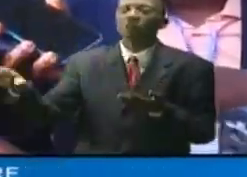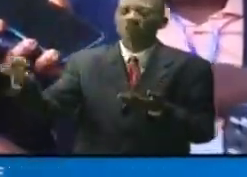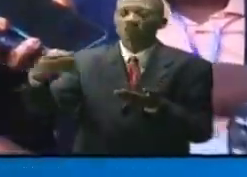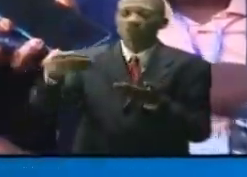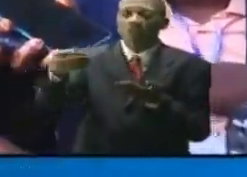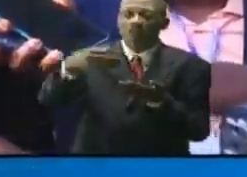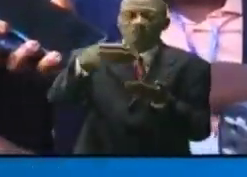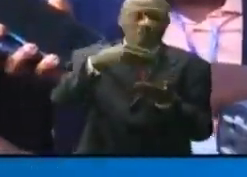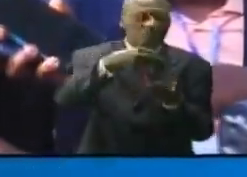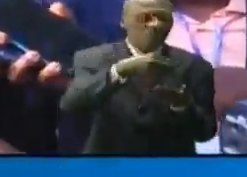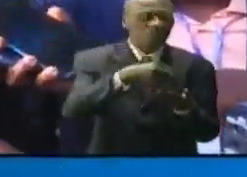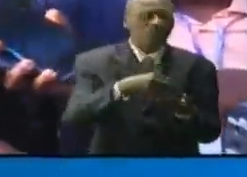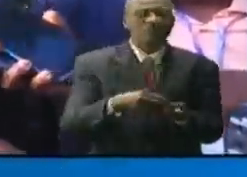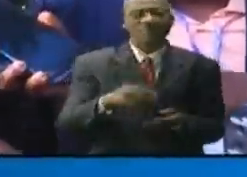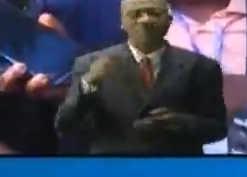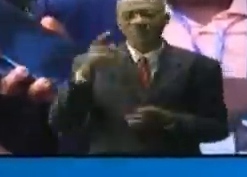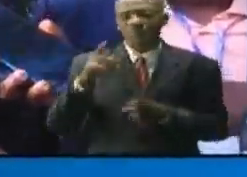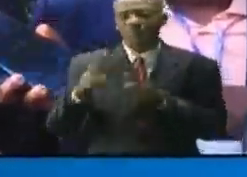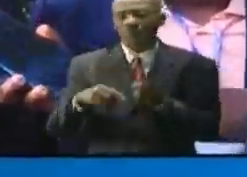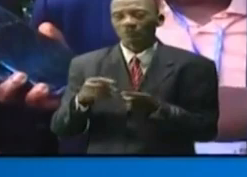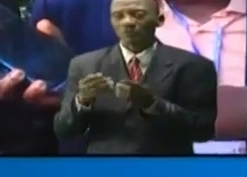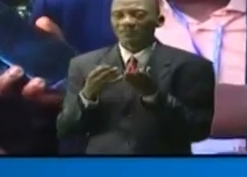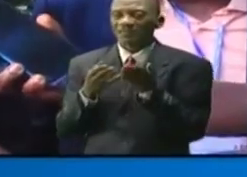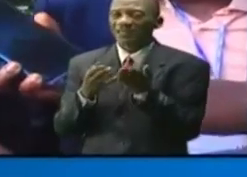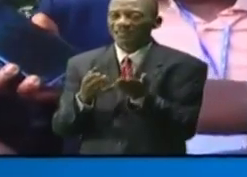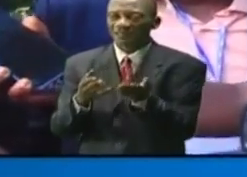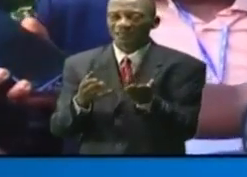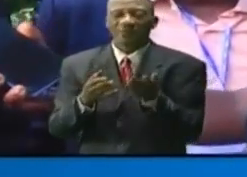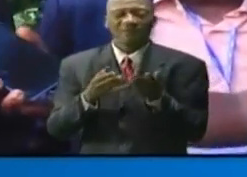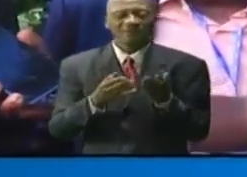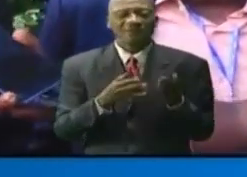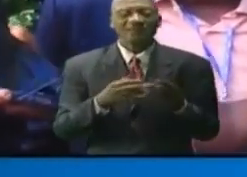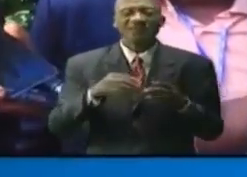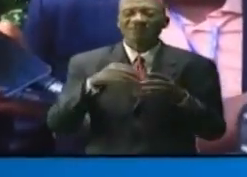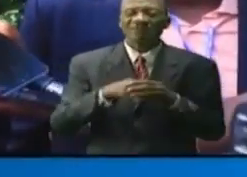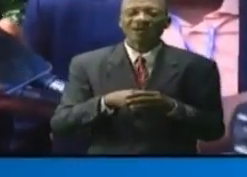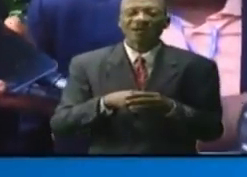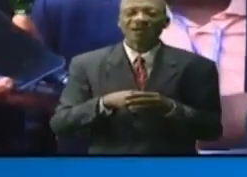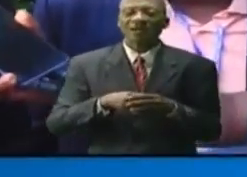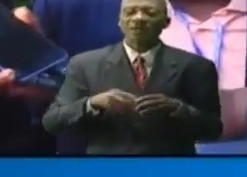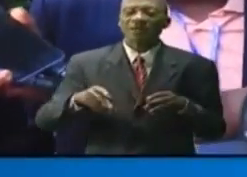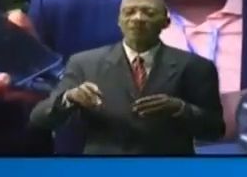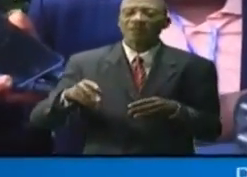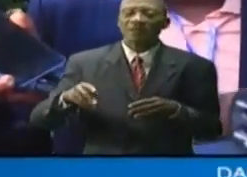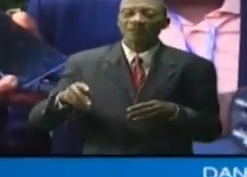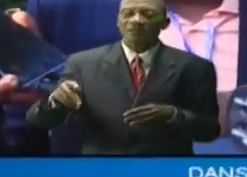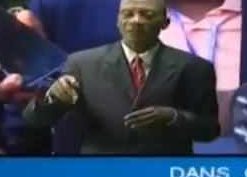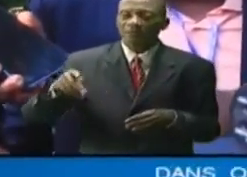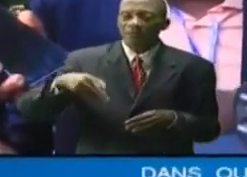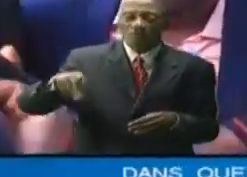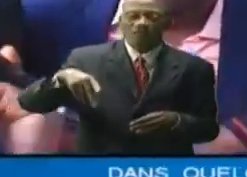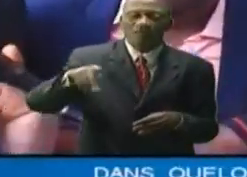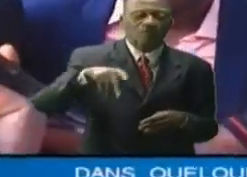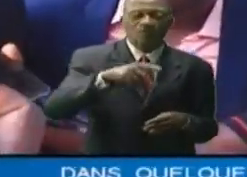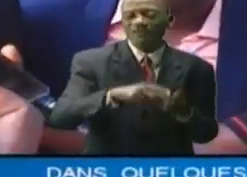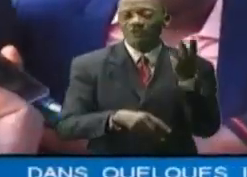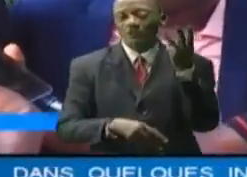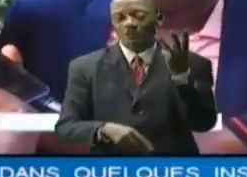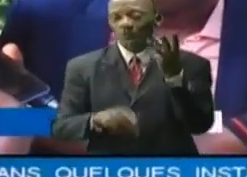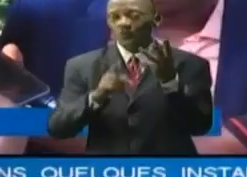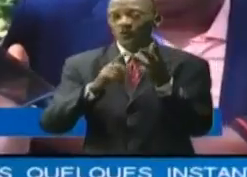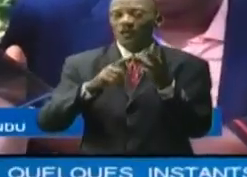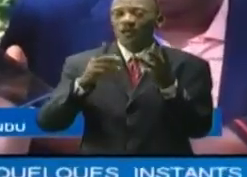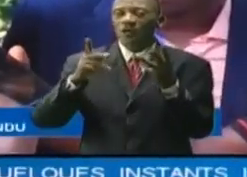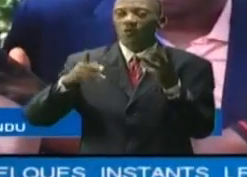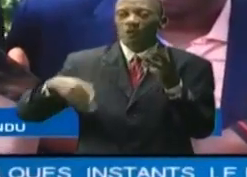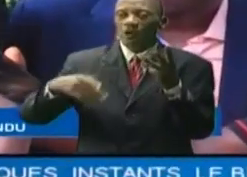seulement, mais plutôt de l'espace Grand Bandundu avec ses trois provinces, Kwilu, Kouango et les Maïndombe. À ce moment, nous assistons